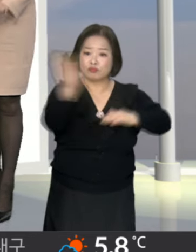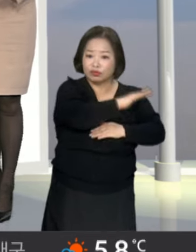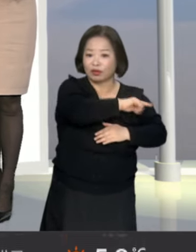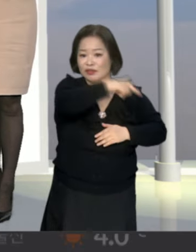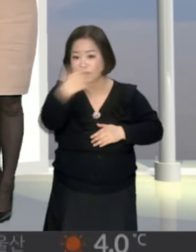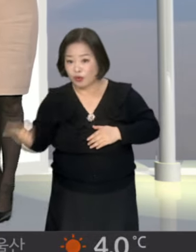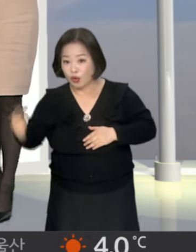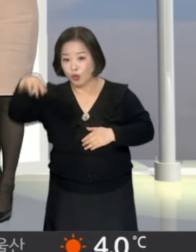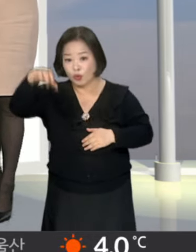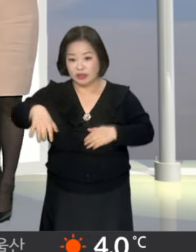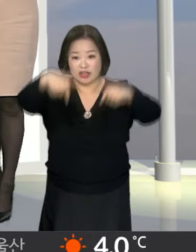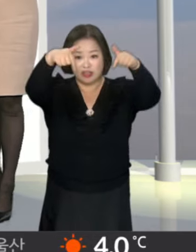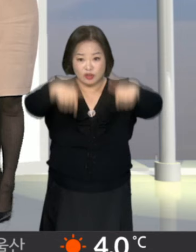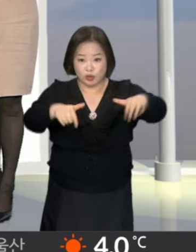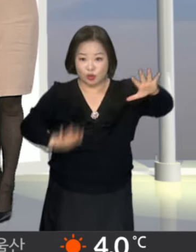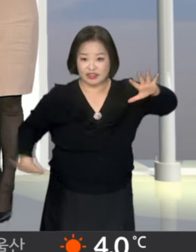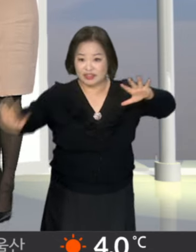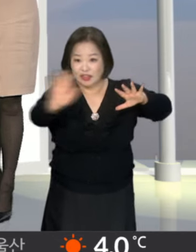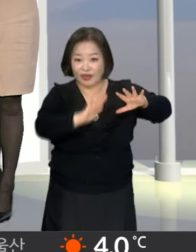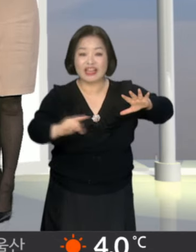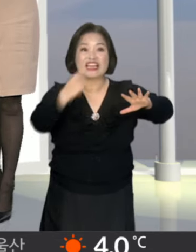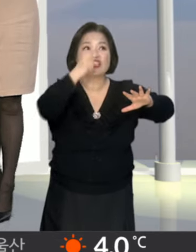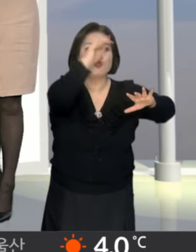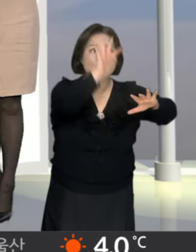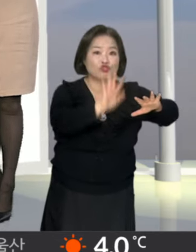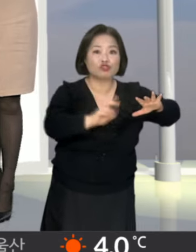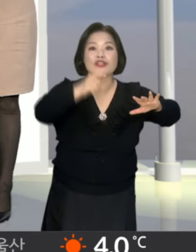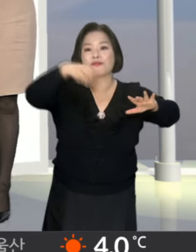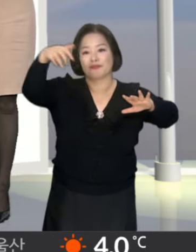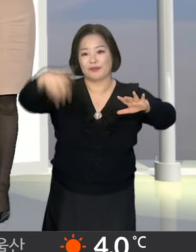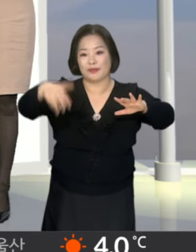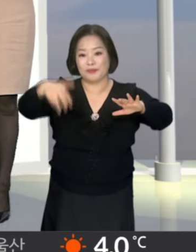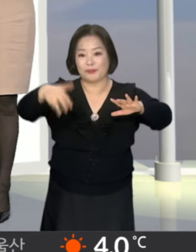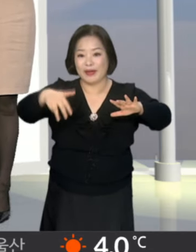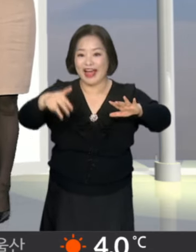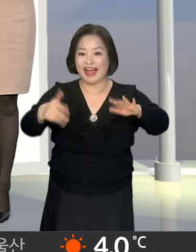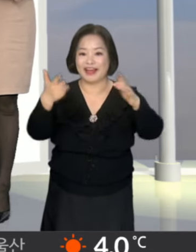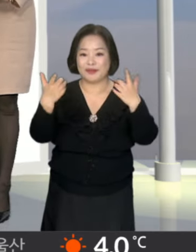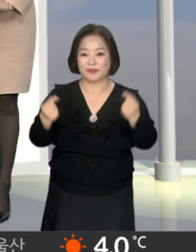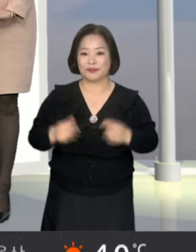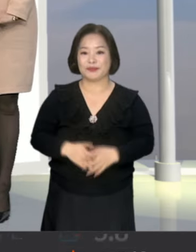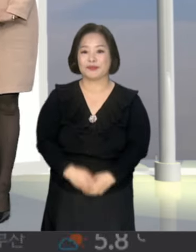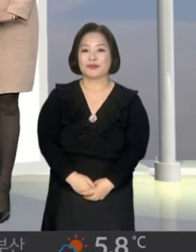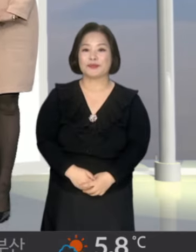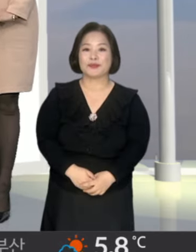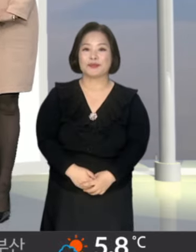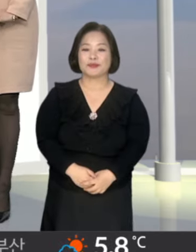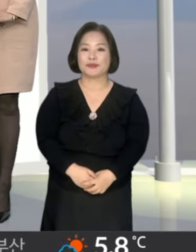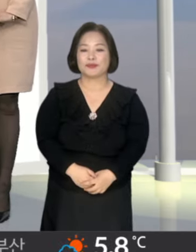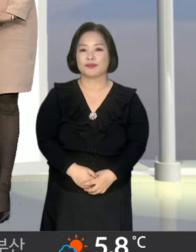사이 서쪽 지방 곳곳으로 눈이나 비가 내릴 전망입니다. 세월 날씨였습니다.